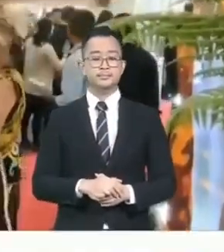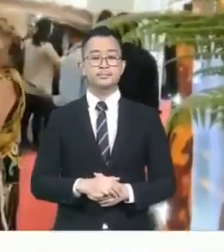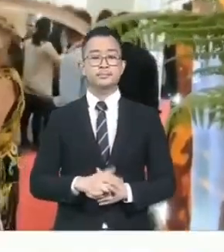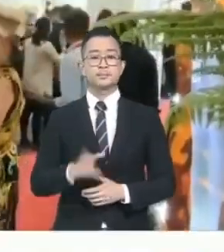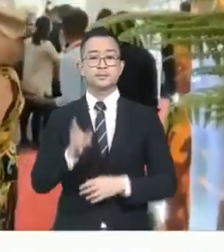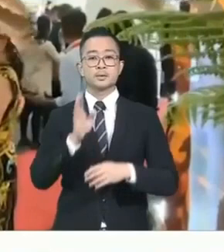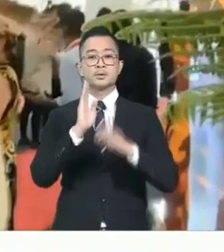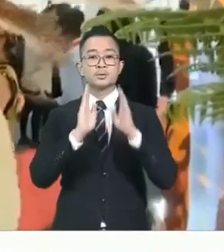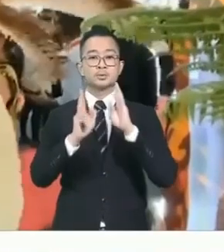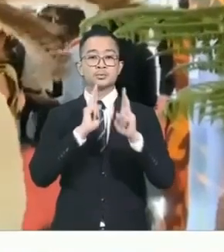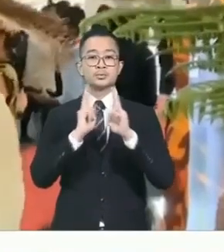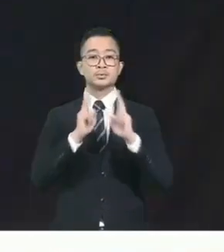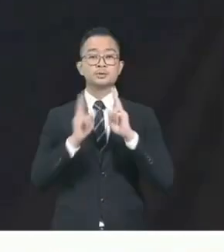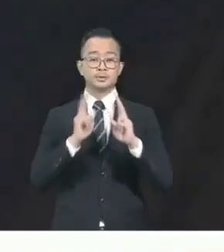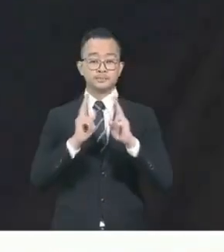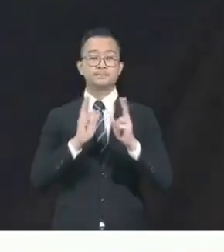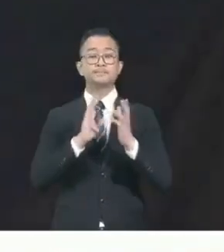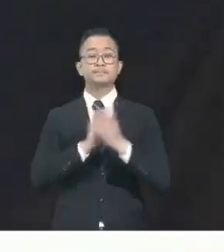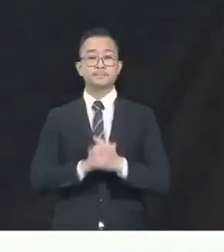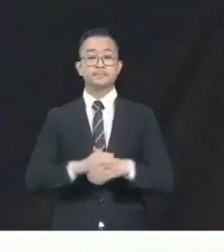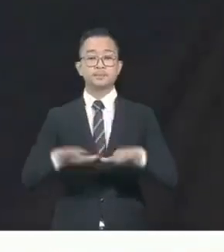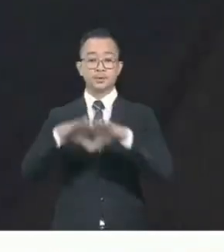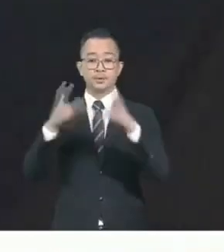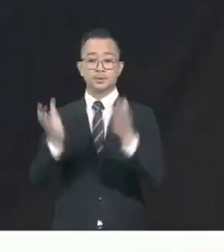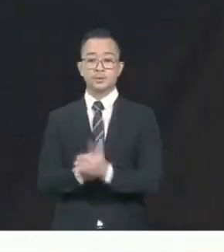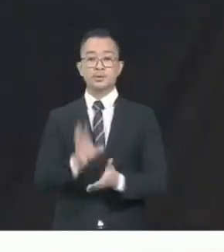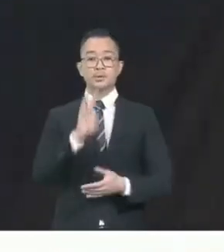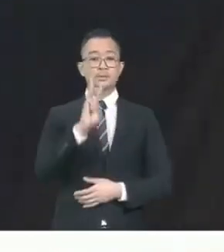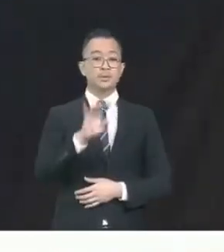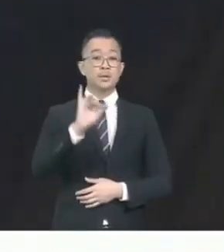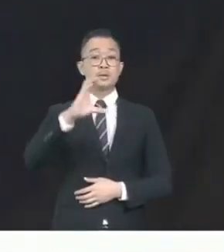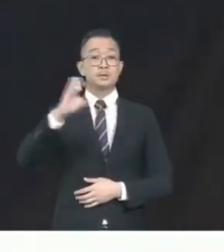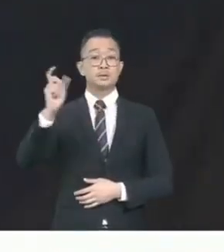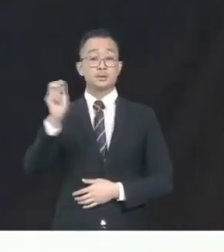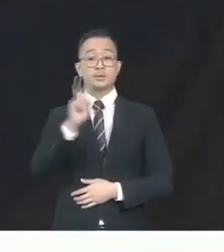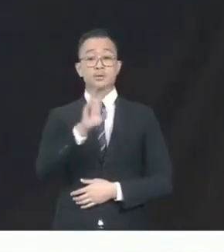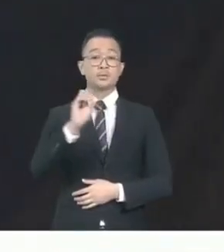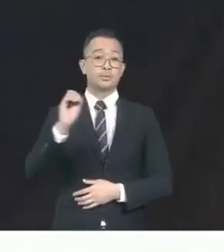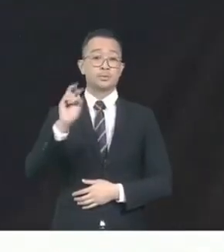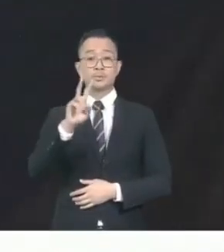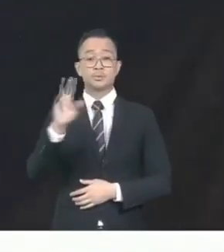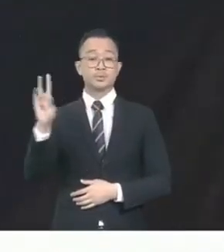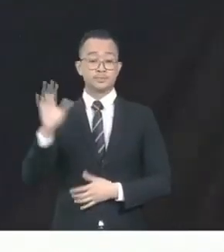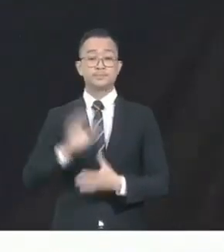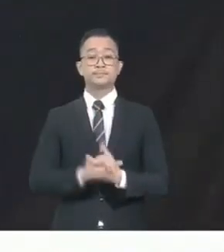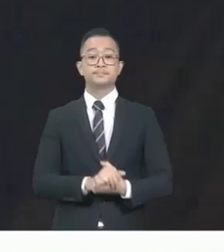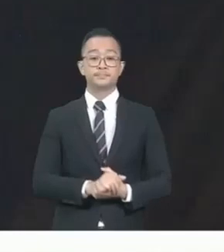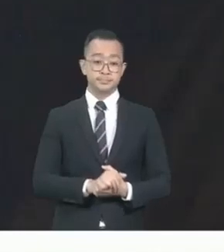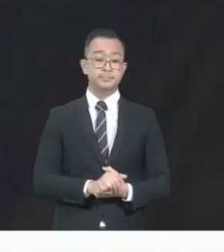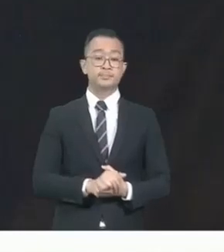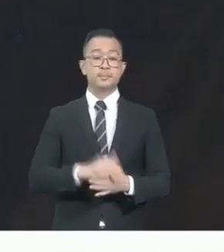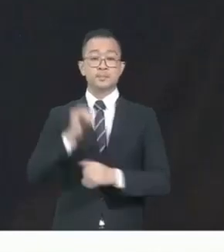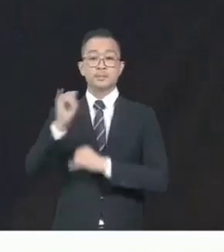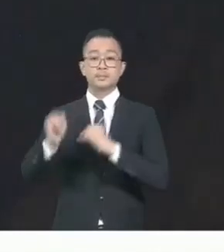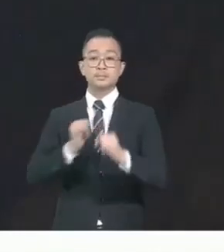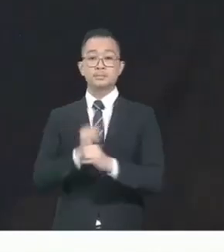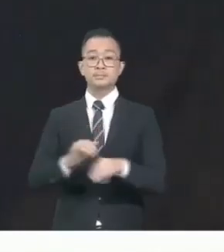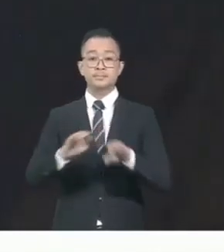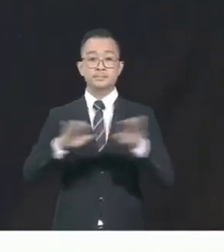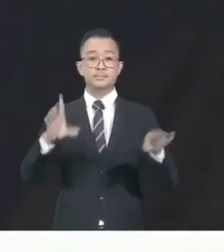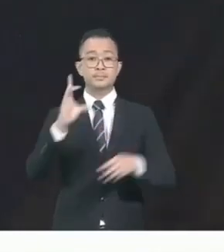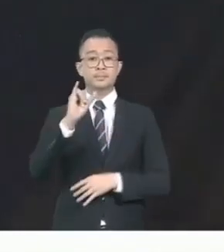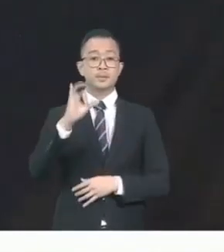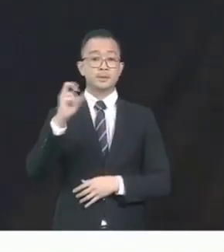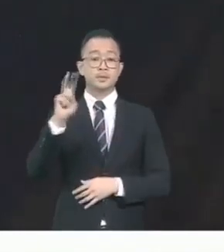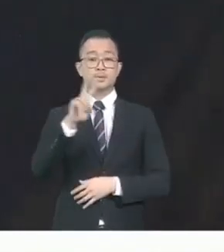Berucap pada Kongres Teknologi dan Inovasi Dunia WCIT ke-27 dan Persidangan Ekonomi Digital Antarabangsa Sarawak atau